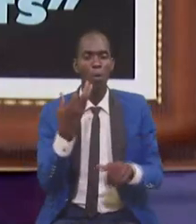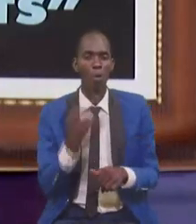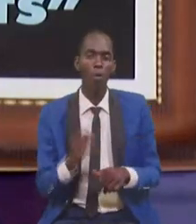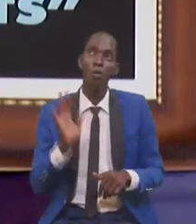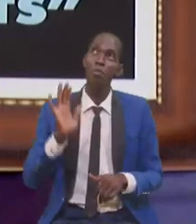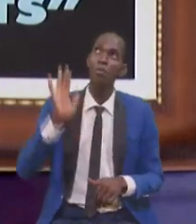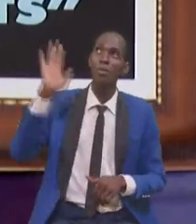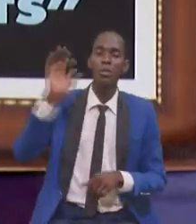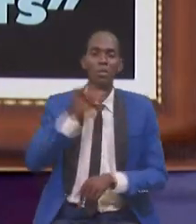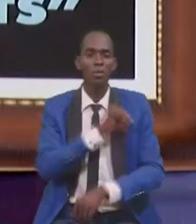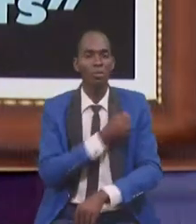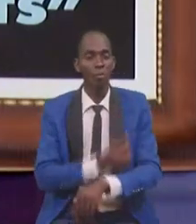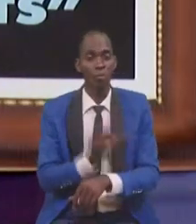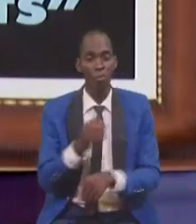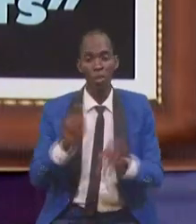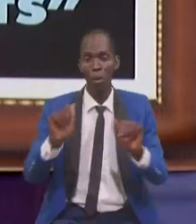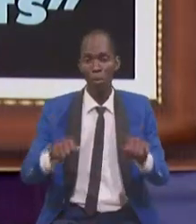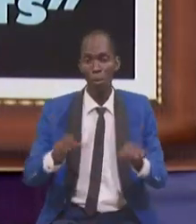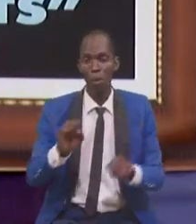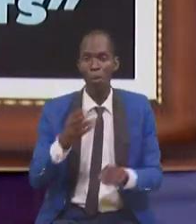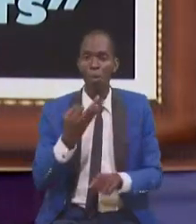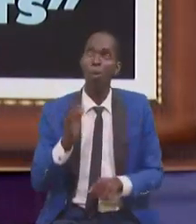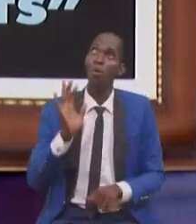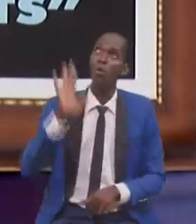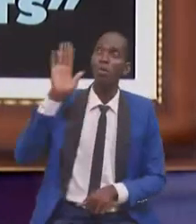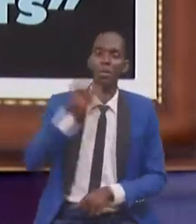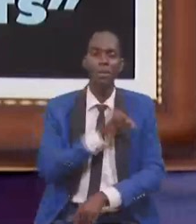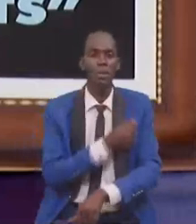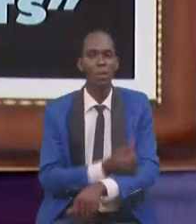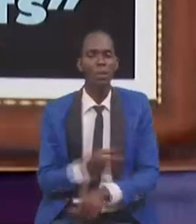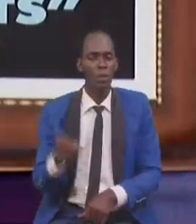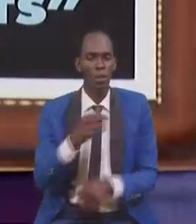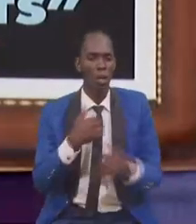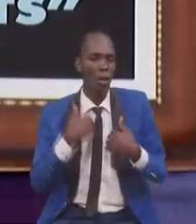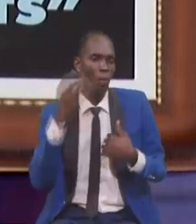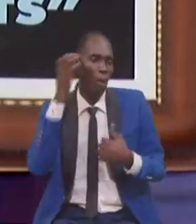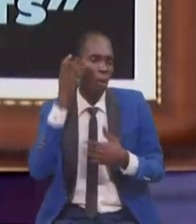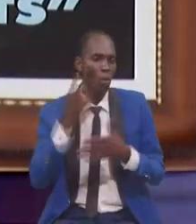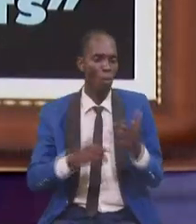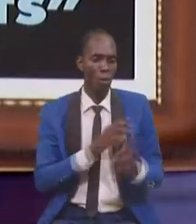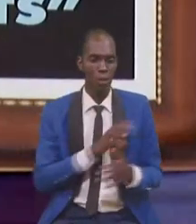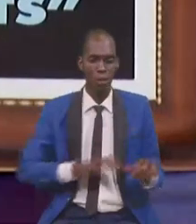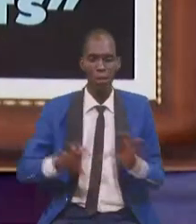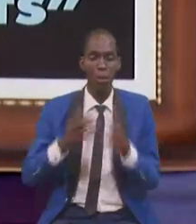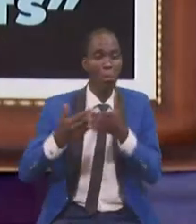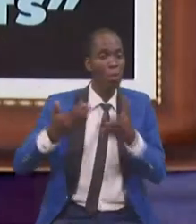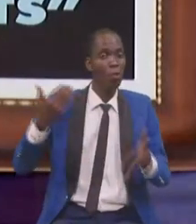les possibilités de son autorité. Les possibilités de son autorité. Ils avaient appris ce qu'il avait